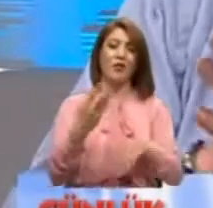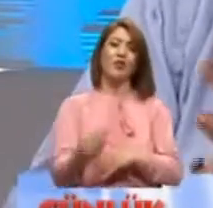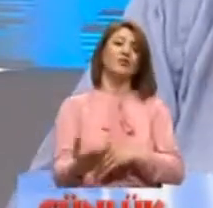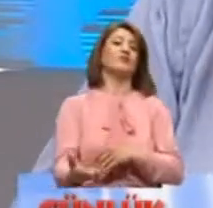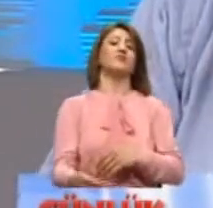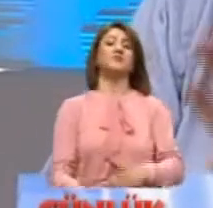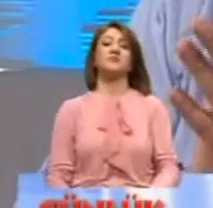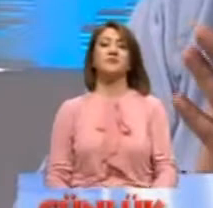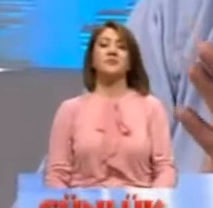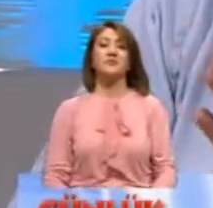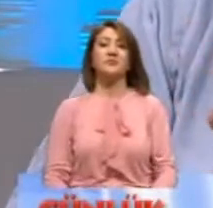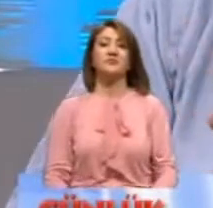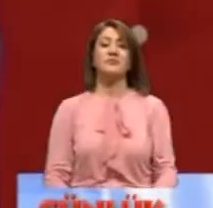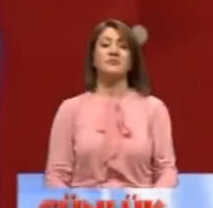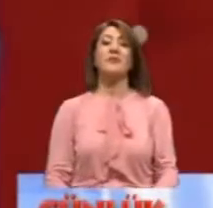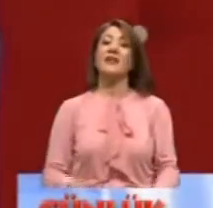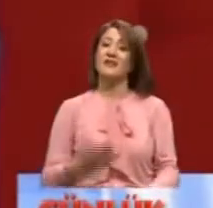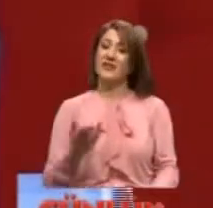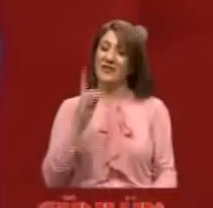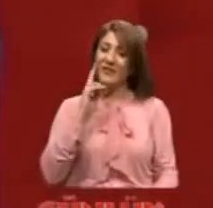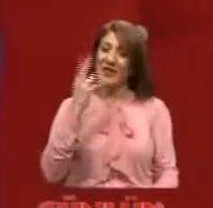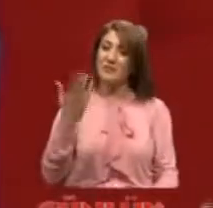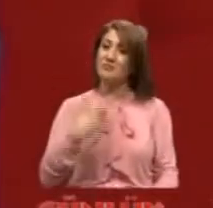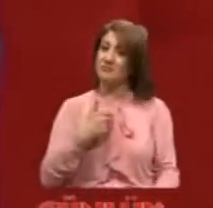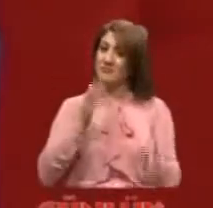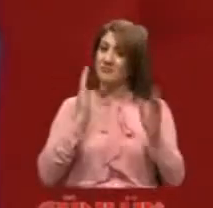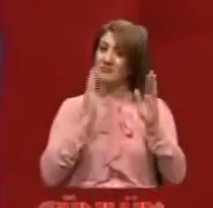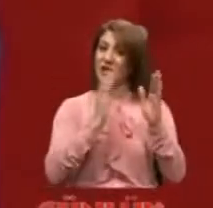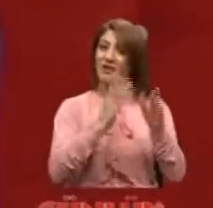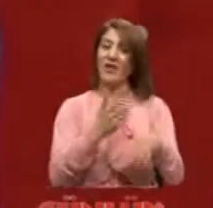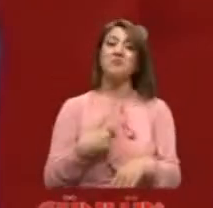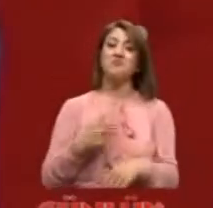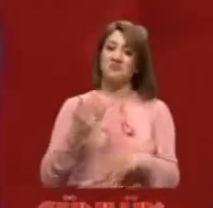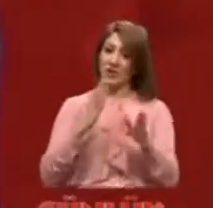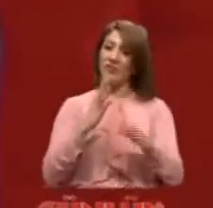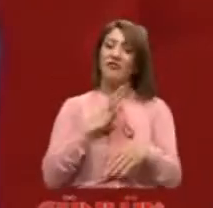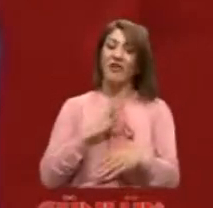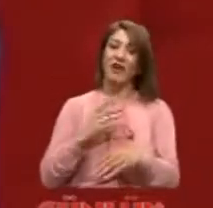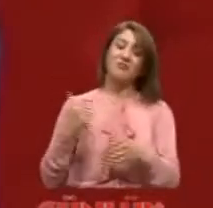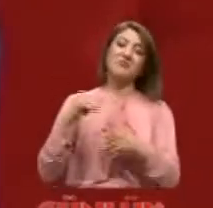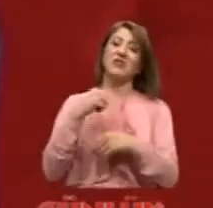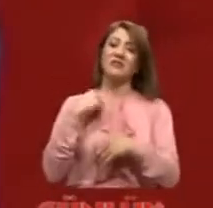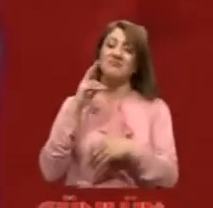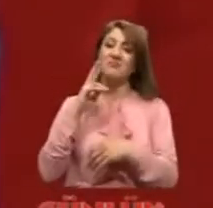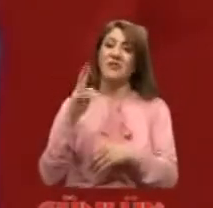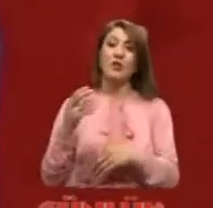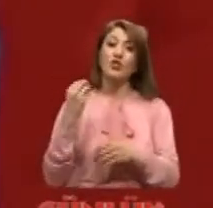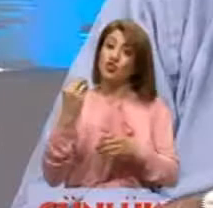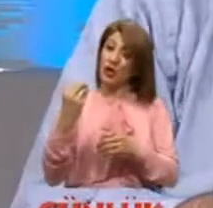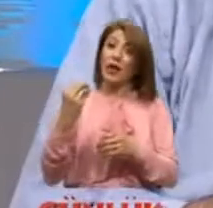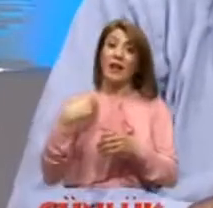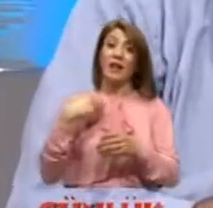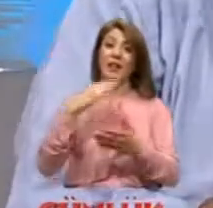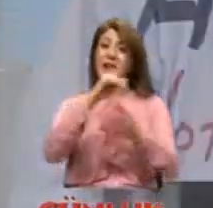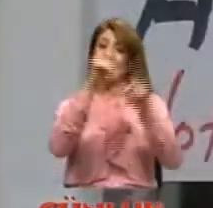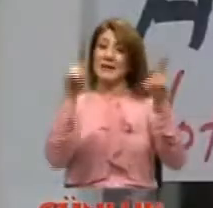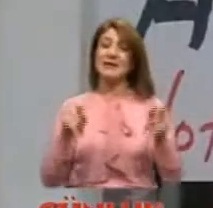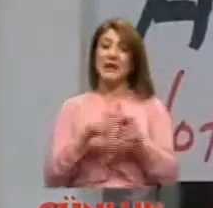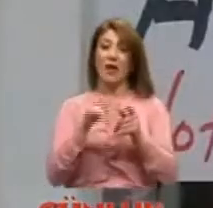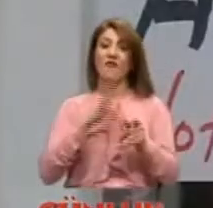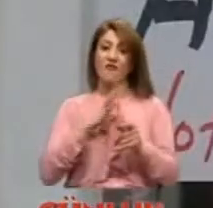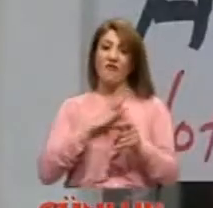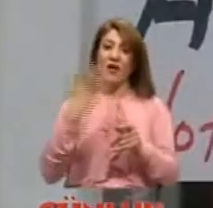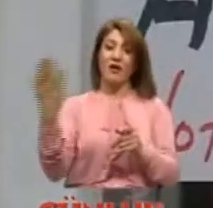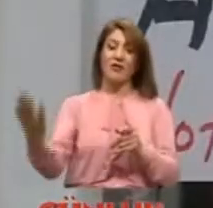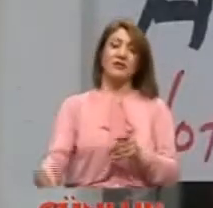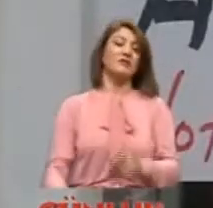vallahi. Evet efendim. Devam şey ediyor değil mi? Onları da alalım. Var. Evet. Vallahi çok ilginç. Güzel yani. İlanlarımız vardı aslında. İlanları alalım evet, bakalım